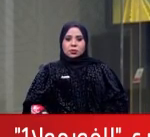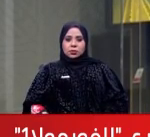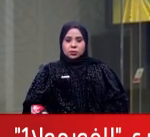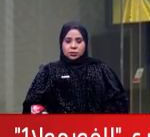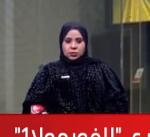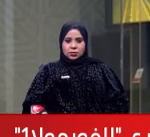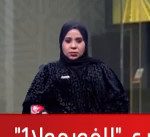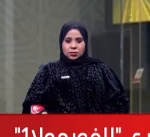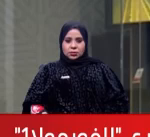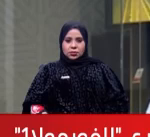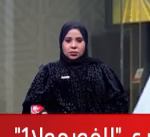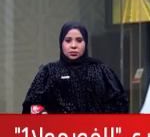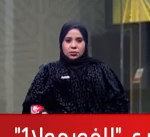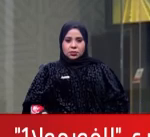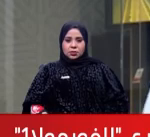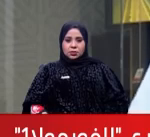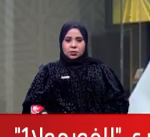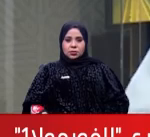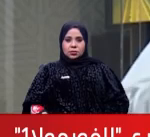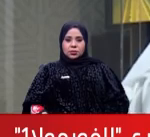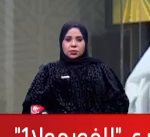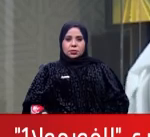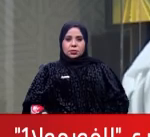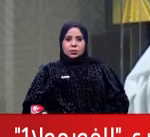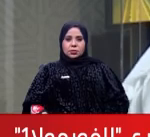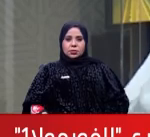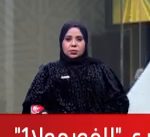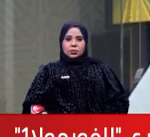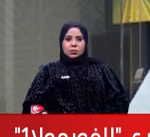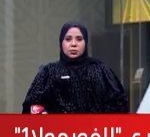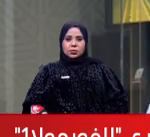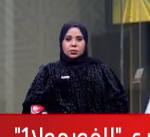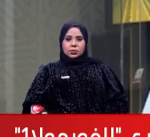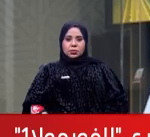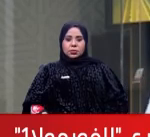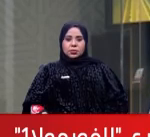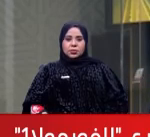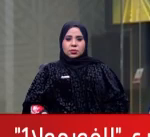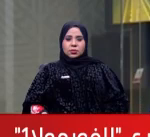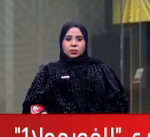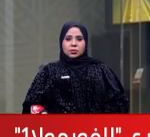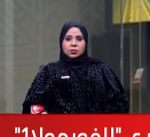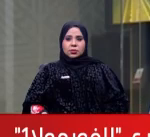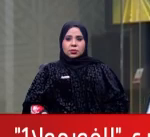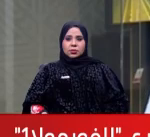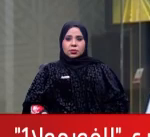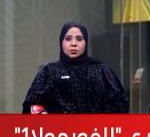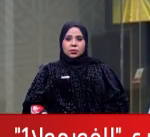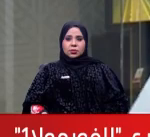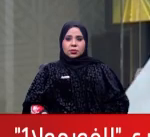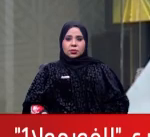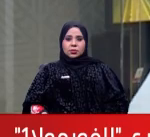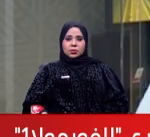حلبة البحرين الدولية. هذه الغرفة التي تطلع وتتابع جميع الإجراءات التي تتخذها مملكة